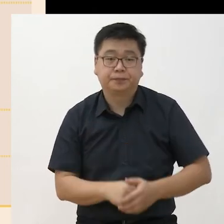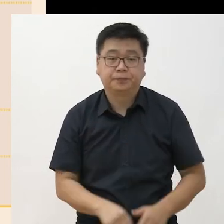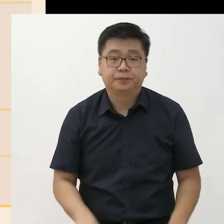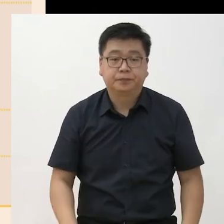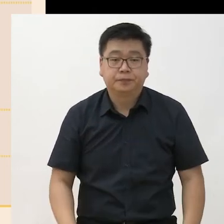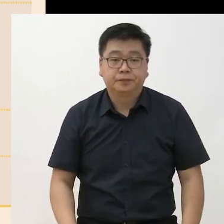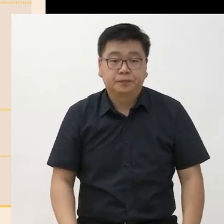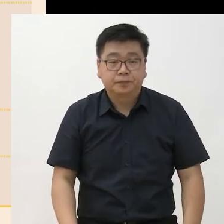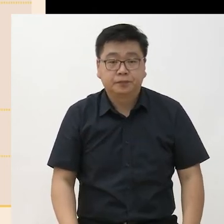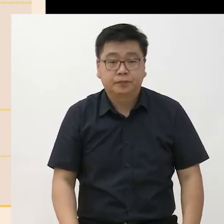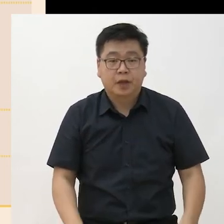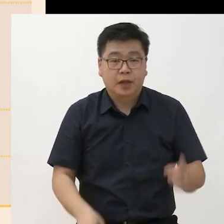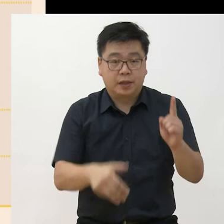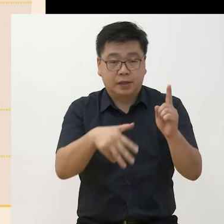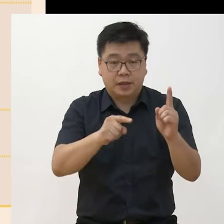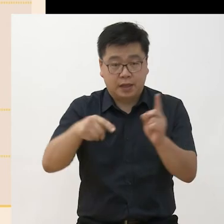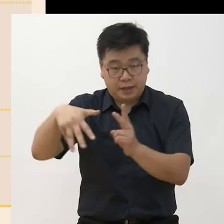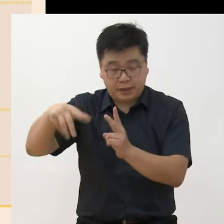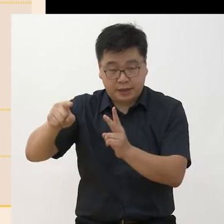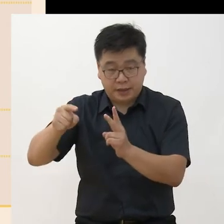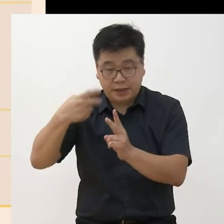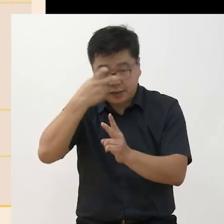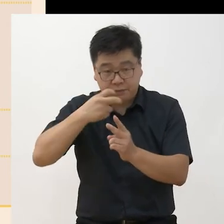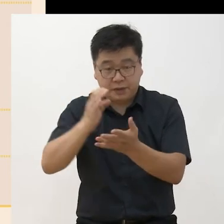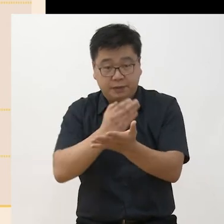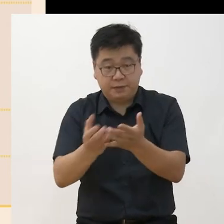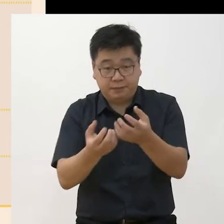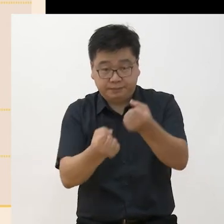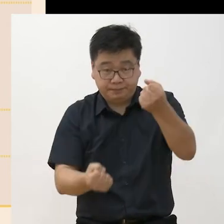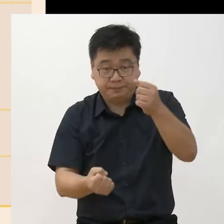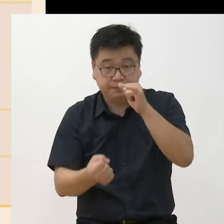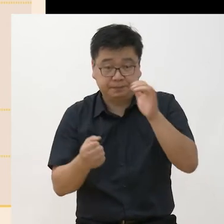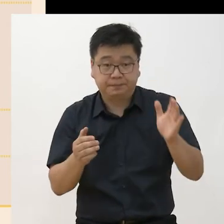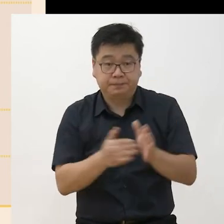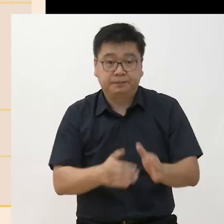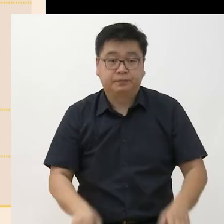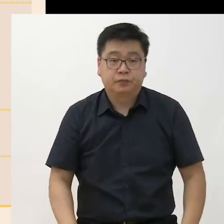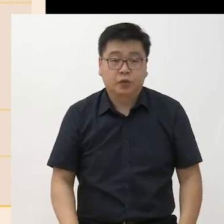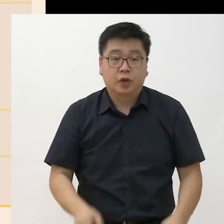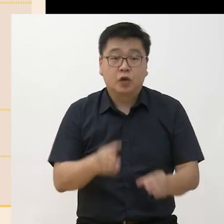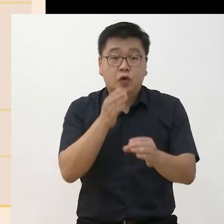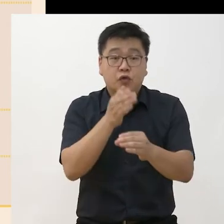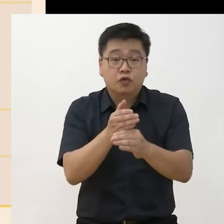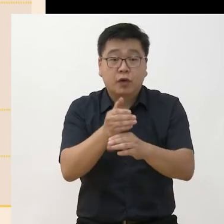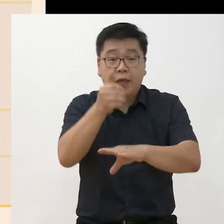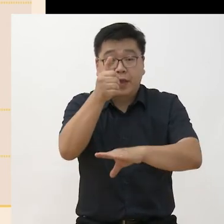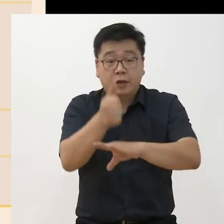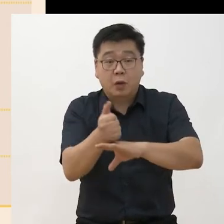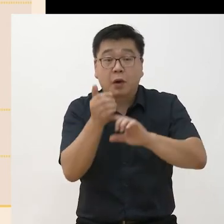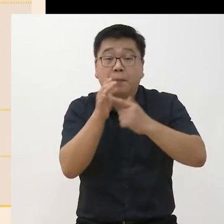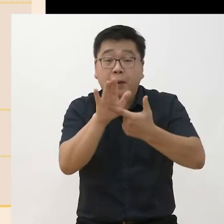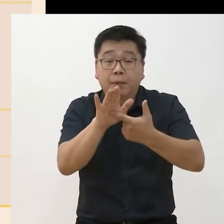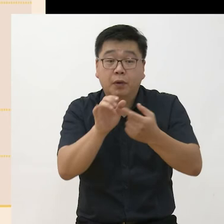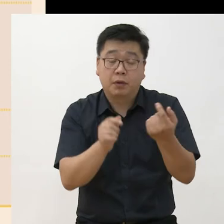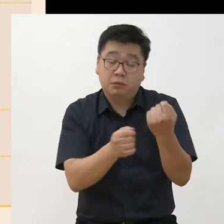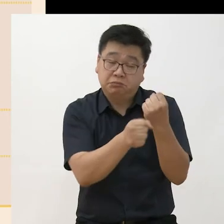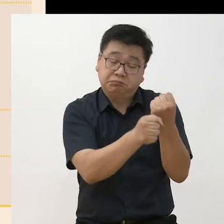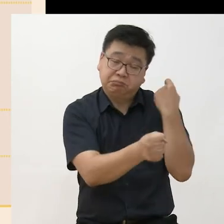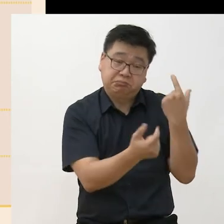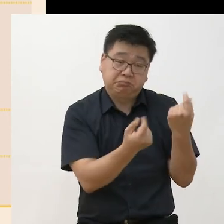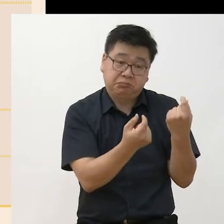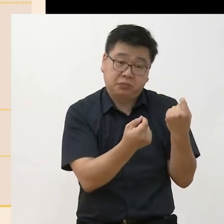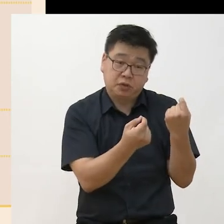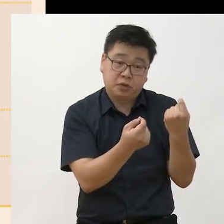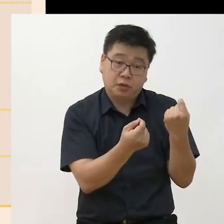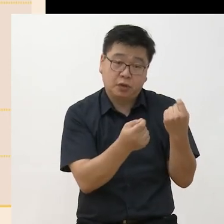좀 1차와 2차를 나눠서 이제 진행을 하고요. 그다음에 중간에 결과 발표도 작년에도 그렇게 진행을 했었습니다만